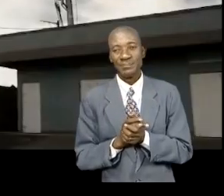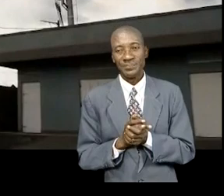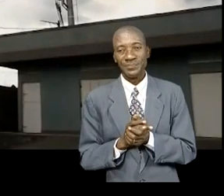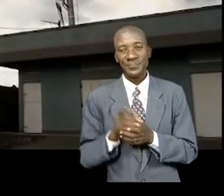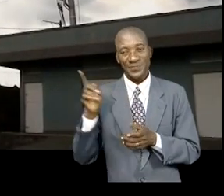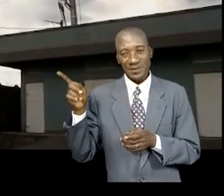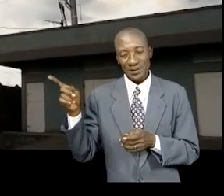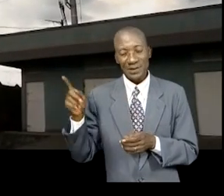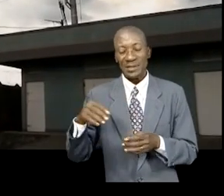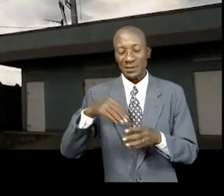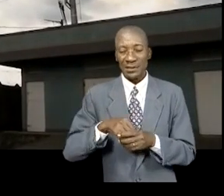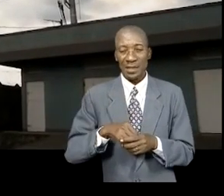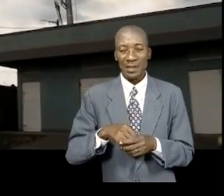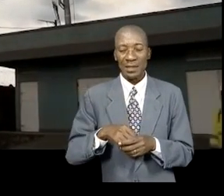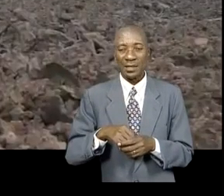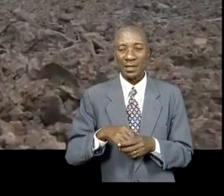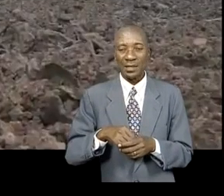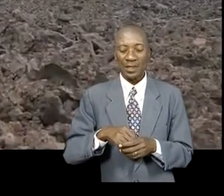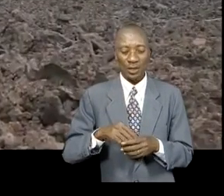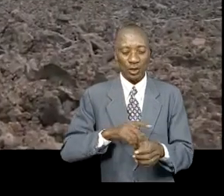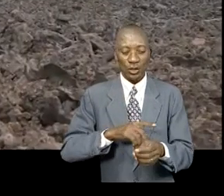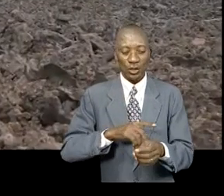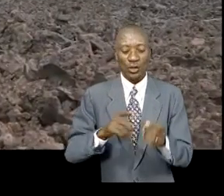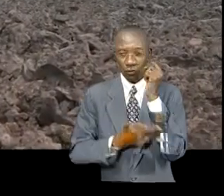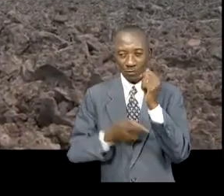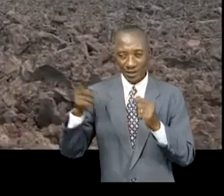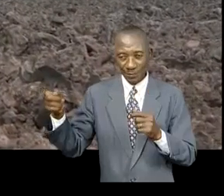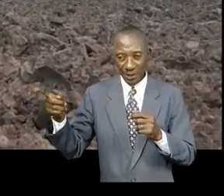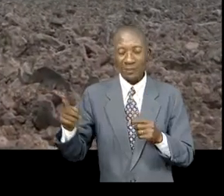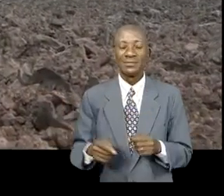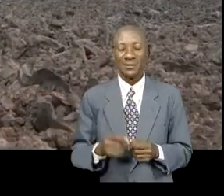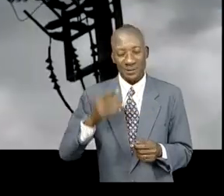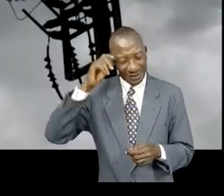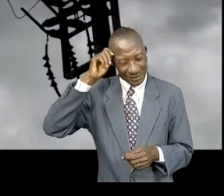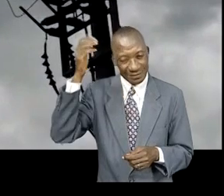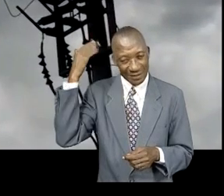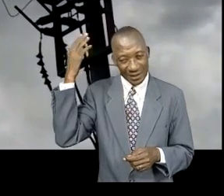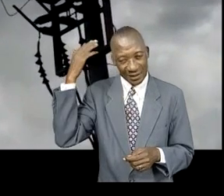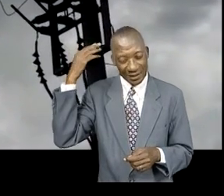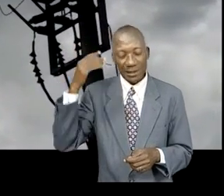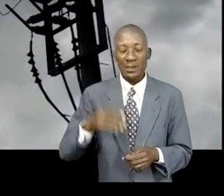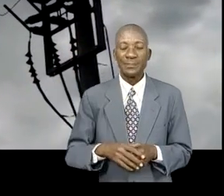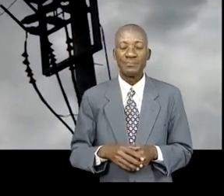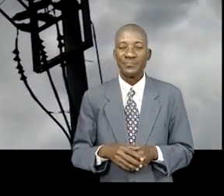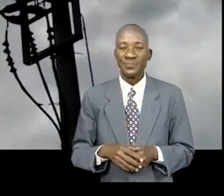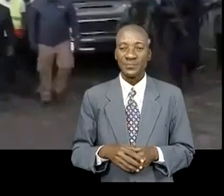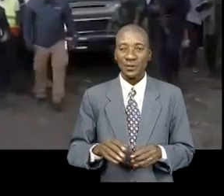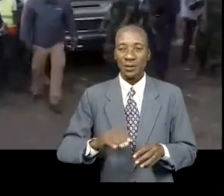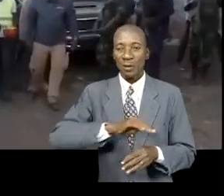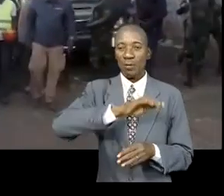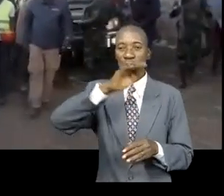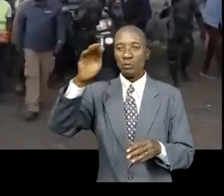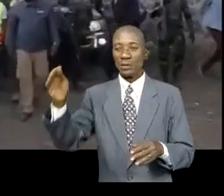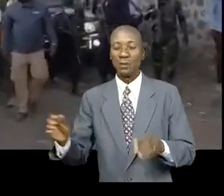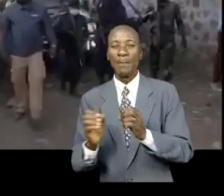l'électricité après l'éruption volcanique de Nyiragongo qui a endommagé plus de 8 km des câbles électriques. C'est le